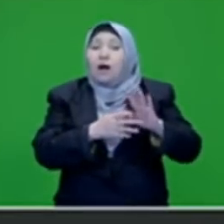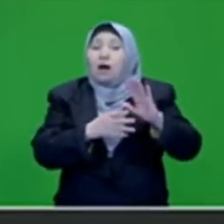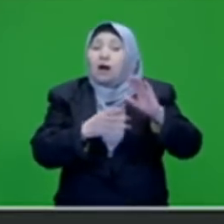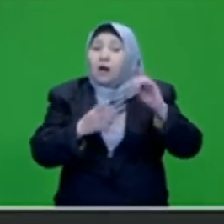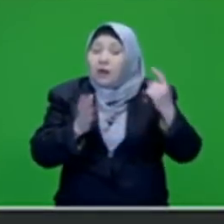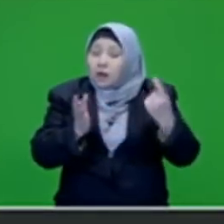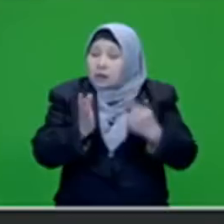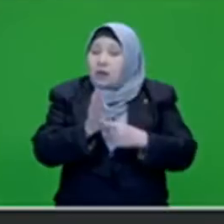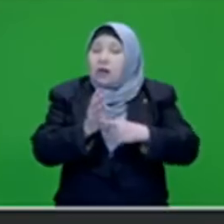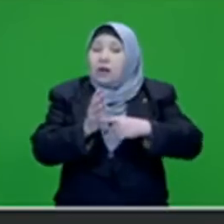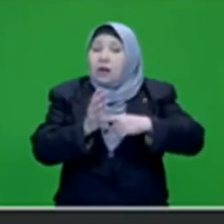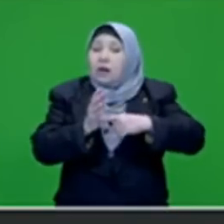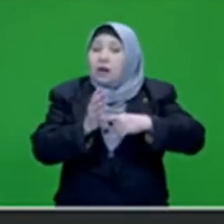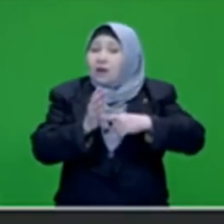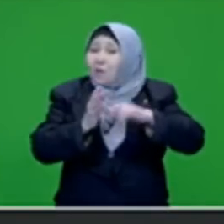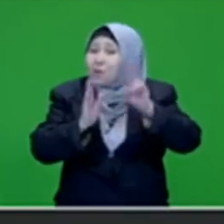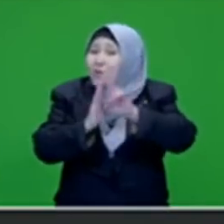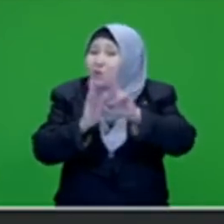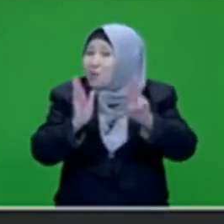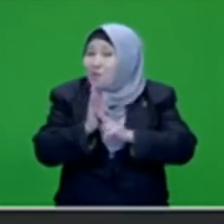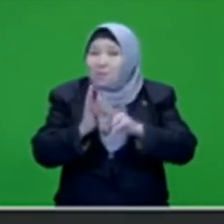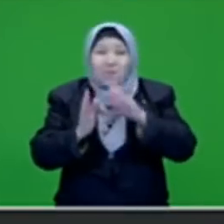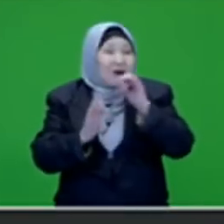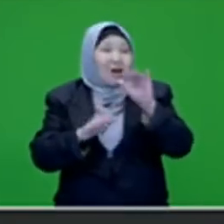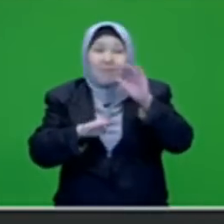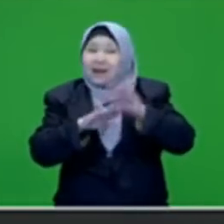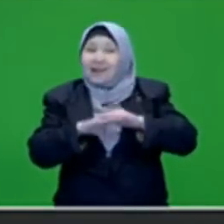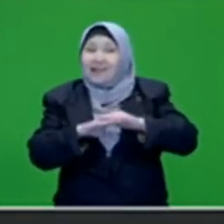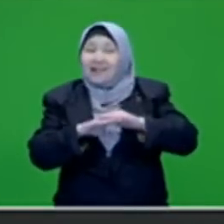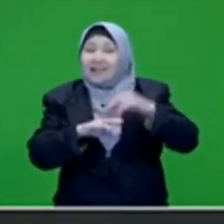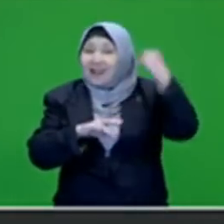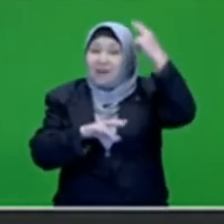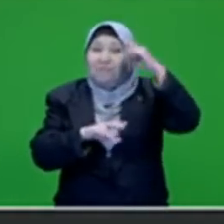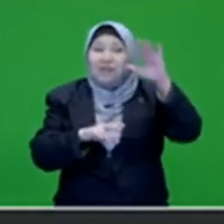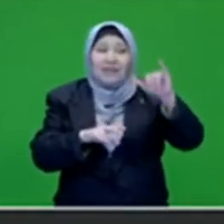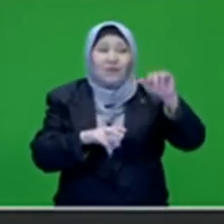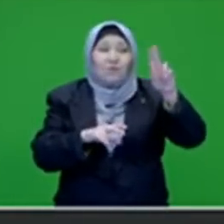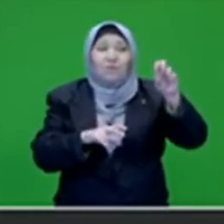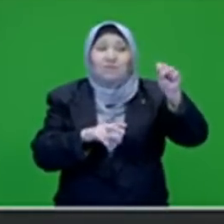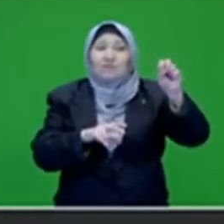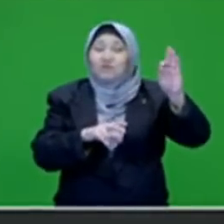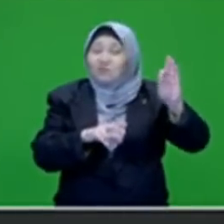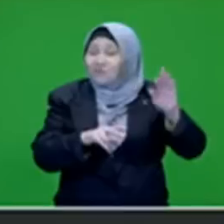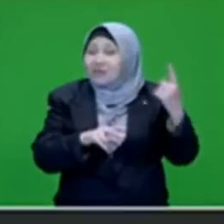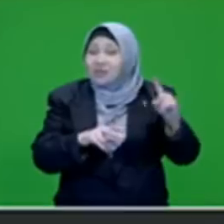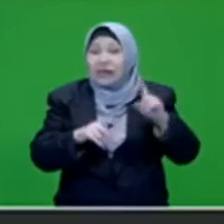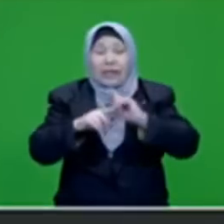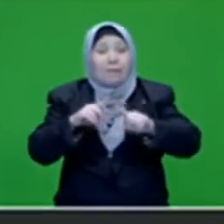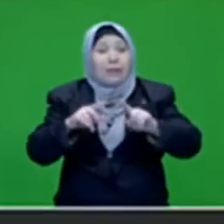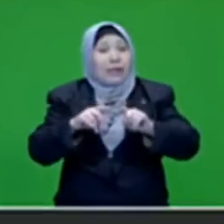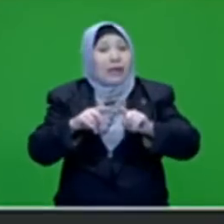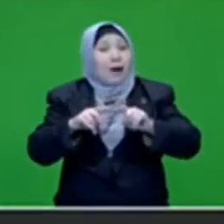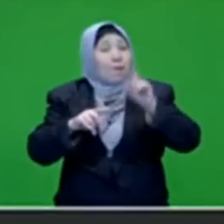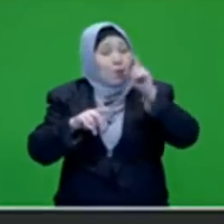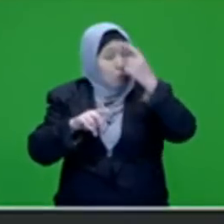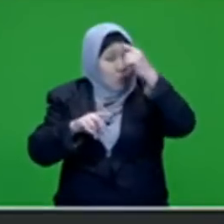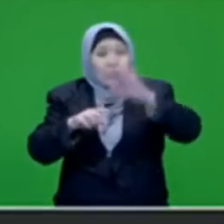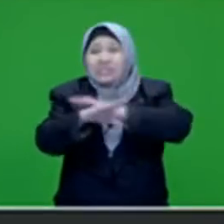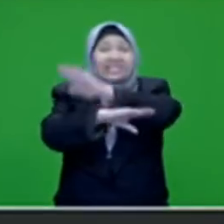Ini hukum bukan ke atas Nabi Yusuf sahaja, hukum ini adalah terpakai kepada semua manusia, semua